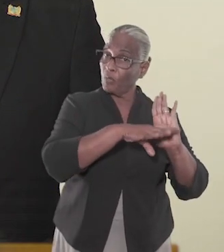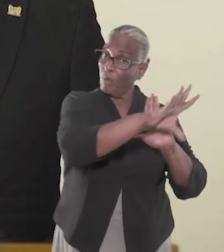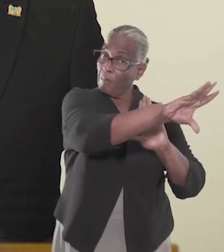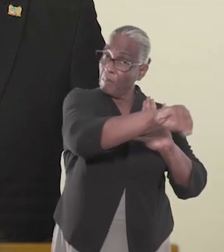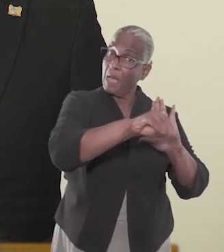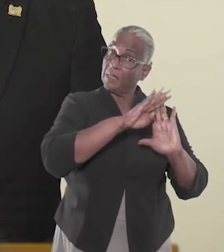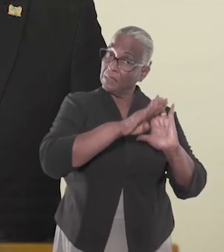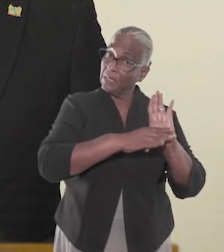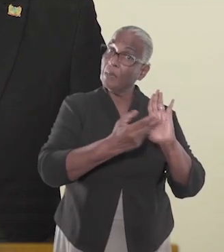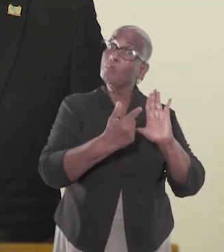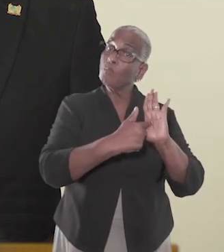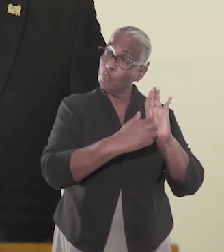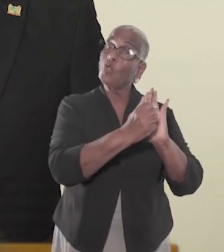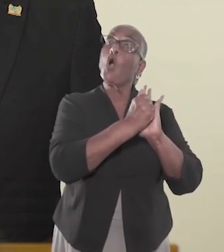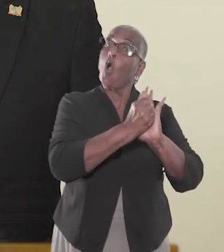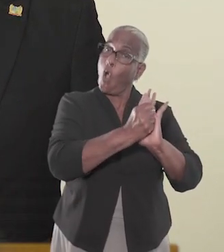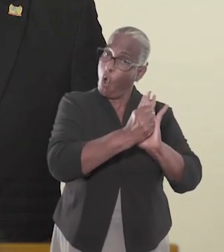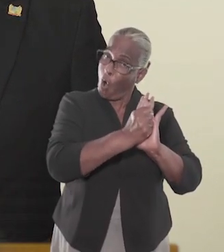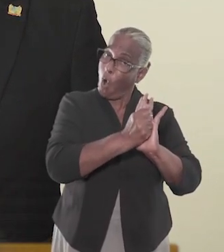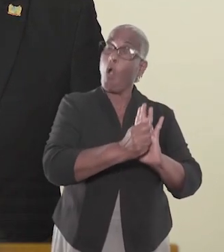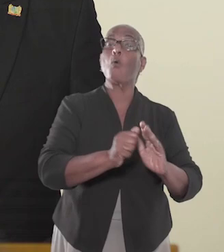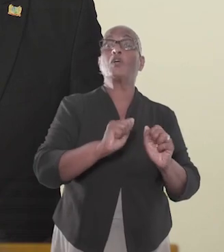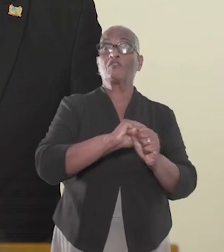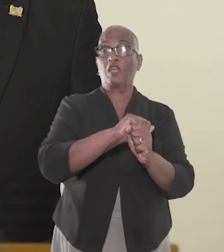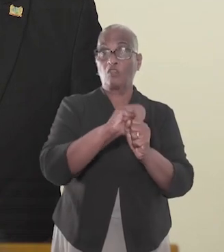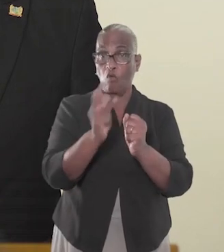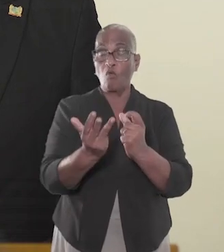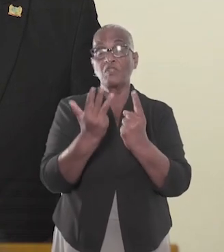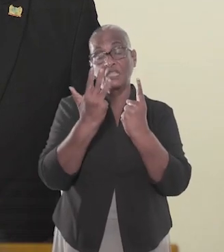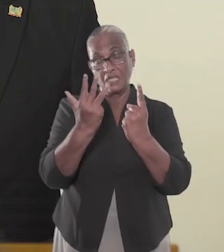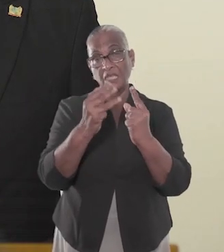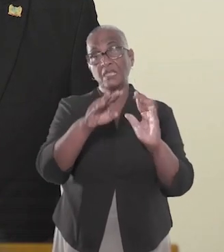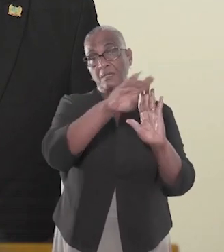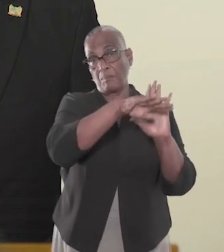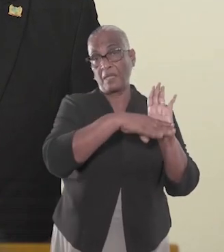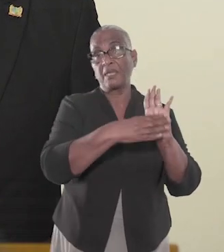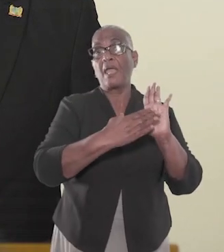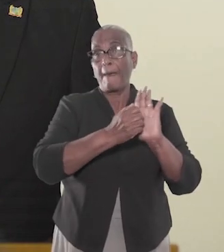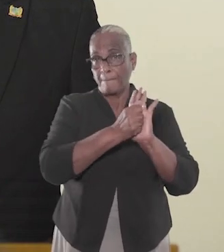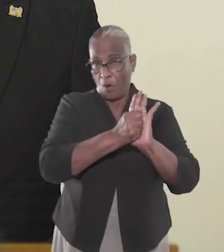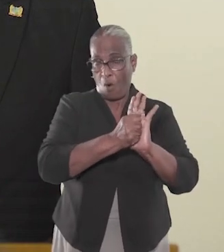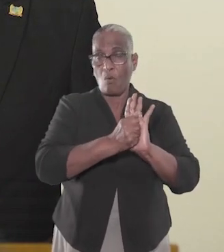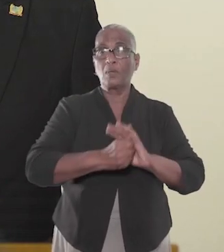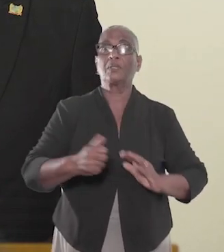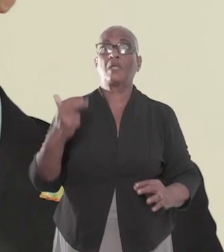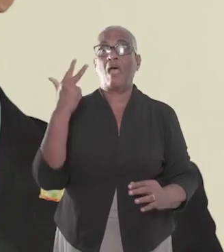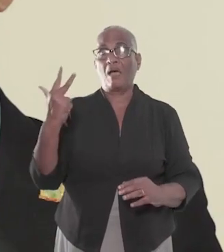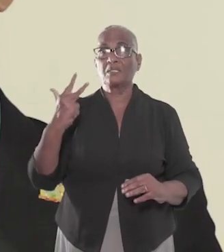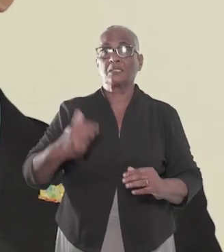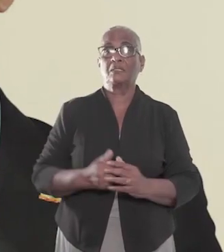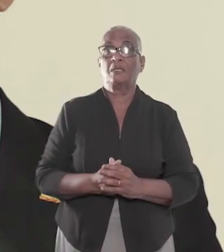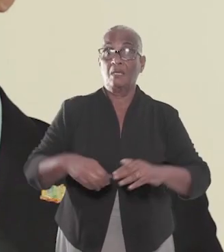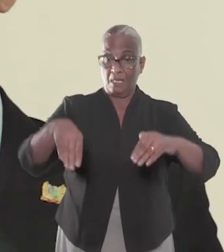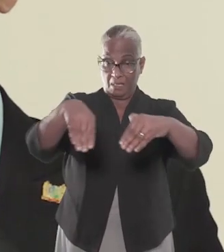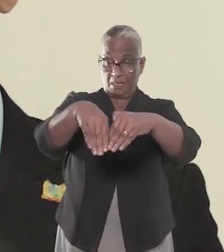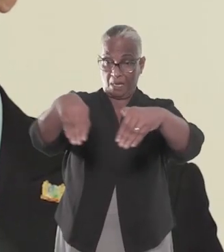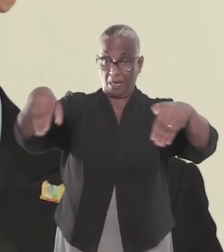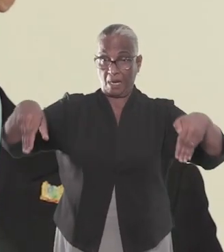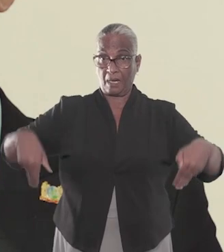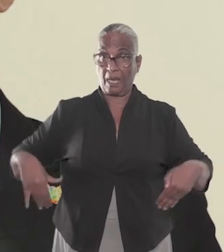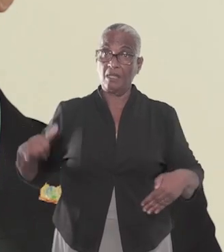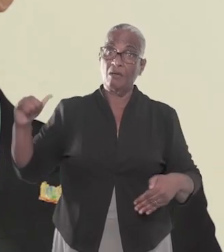volgens de geldende protocollen met inachtneming van de COVID-19 maatregelen. Maatregel 8.